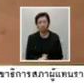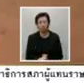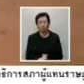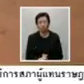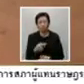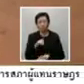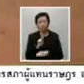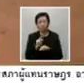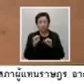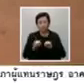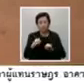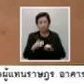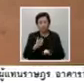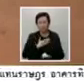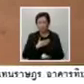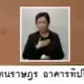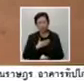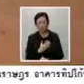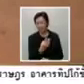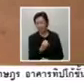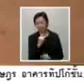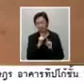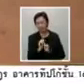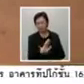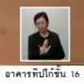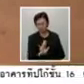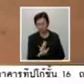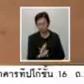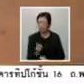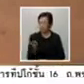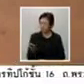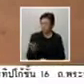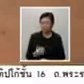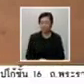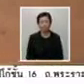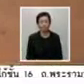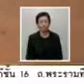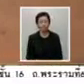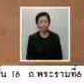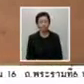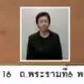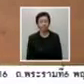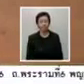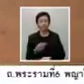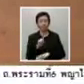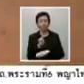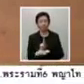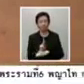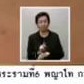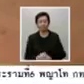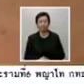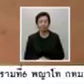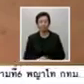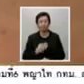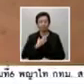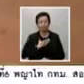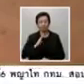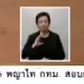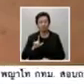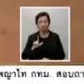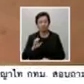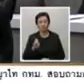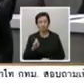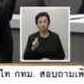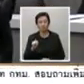ที่ประธานวินิจฉัยไว้ผมจะไม่ให้ท่านพูดครับเชิญท่านชินวรครับ กราบเรียนท่านประธานที่เคารพกระผมชินวรบุญเ